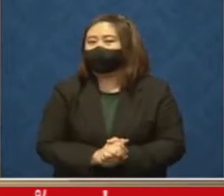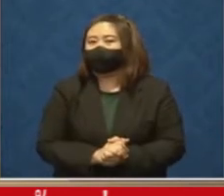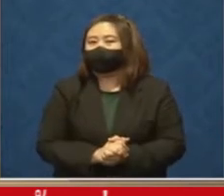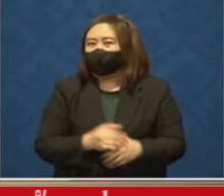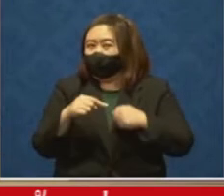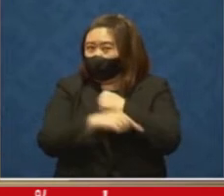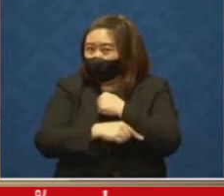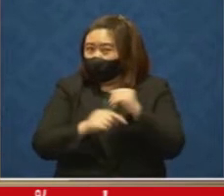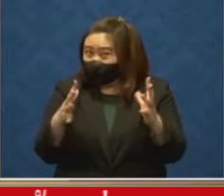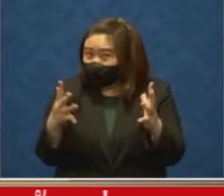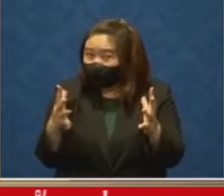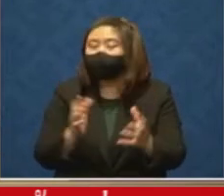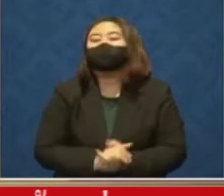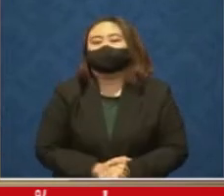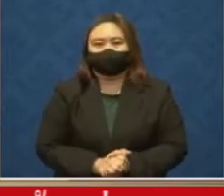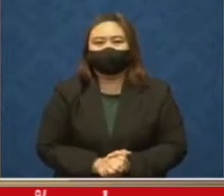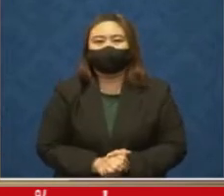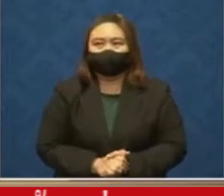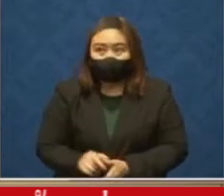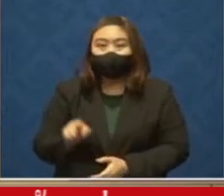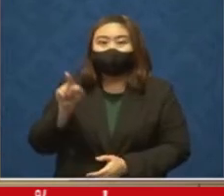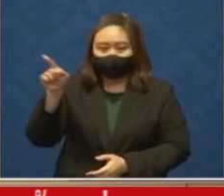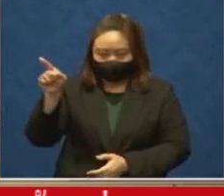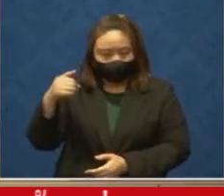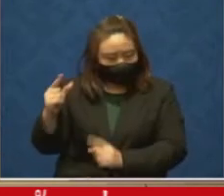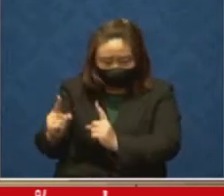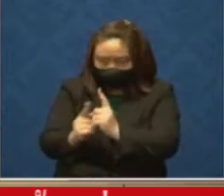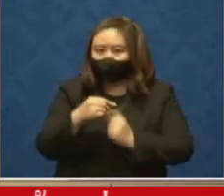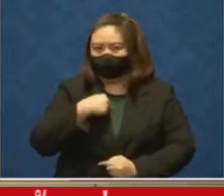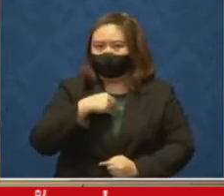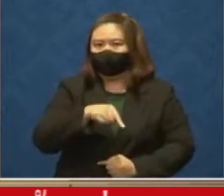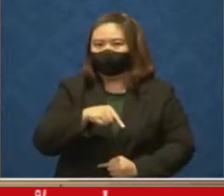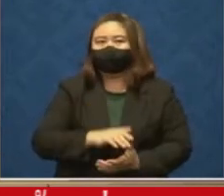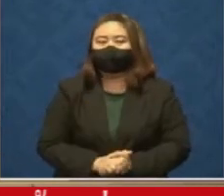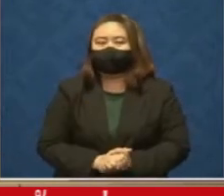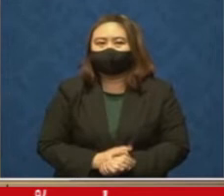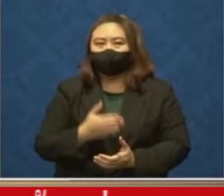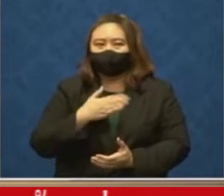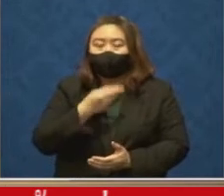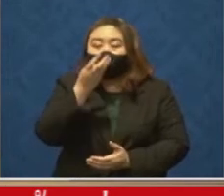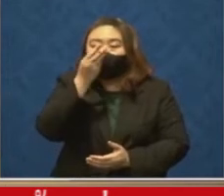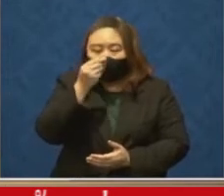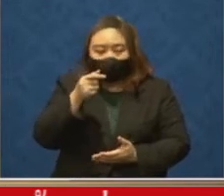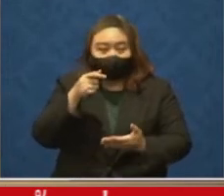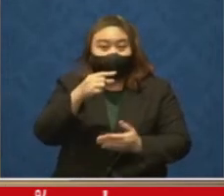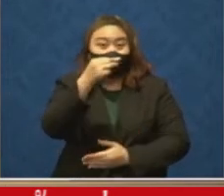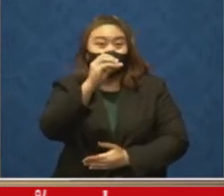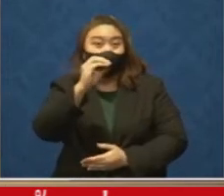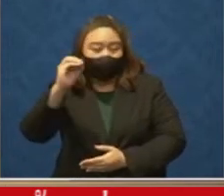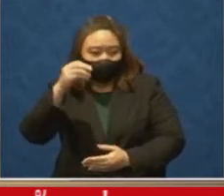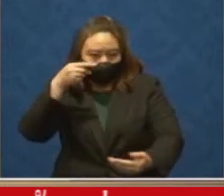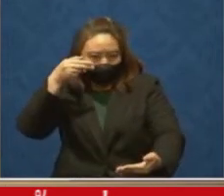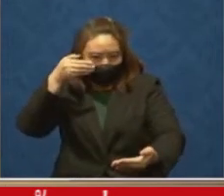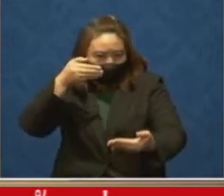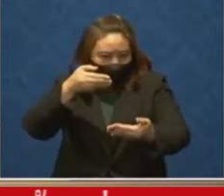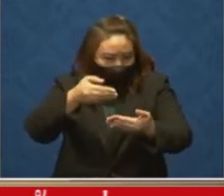ี่ยวกับเรื่องการ Corruption โกงภาษีน้มนแบบนี้นะครับท่านเอาตามผมครัขนาดผมใช้ Google Earth อยาง